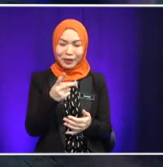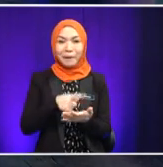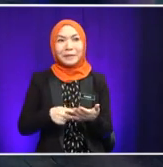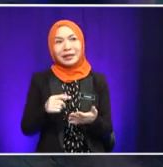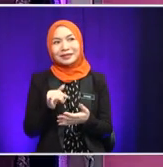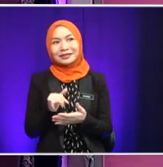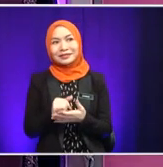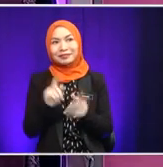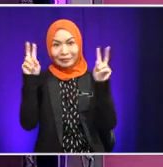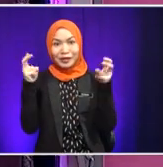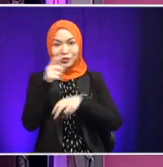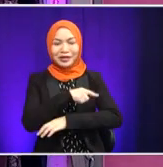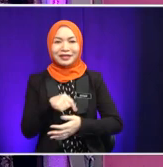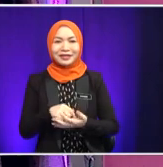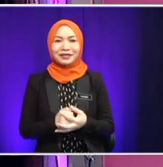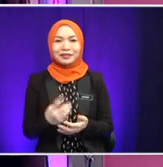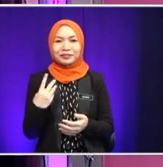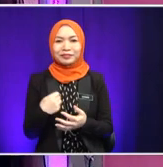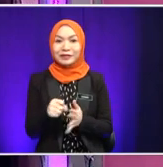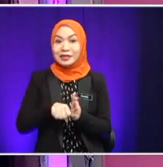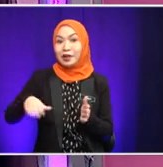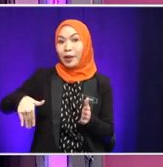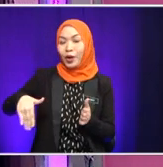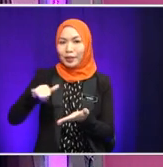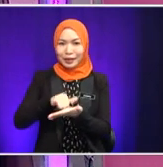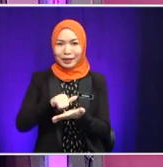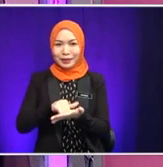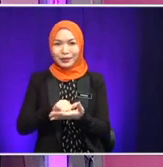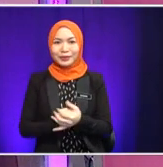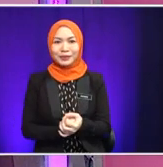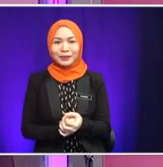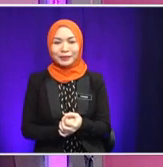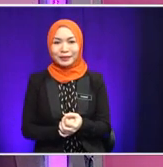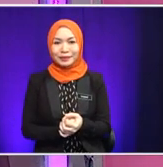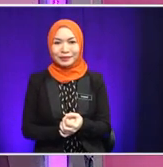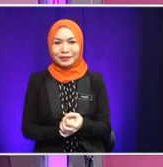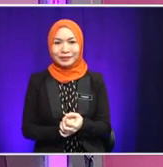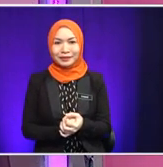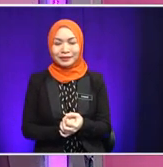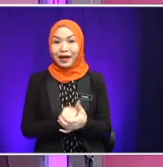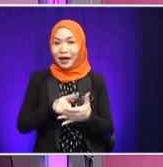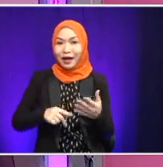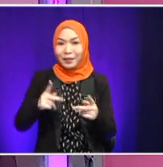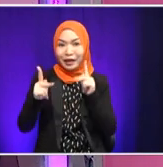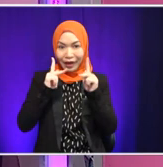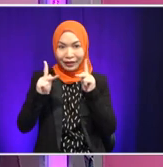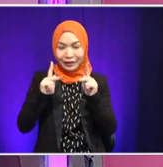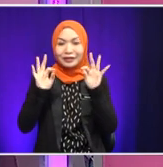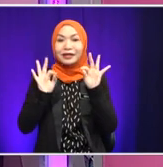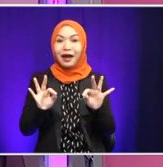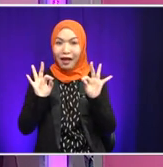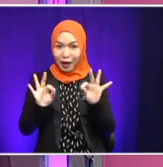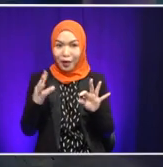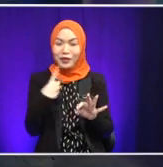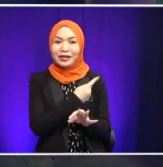Oke Sebelum saya masuk kepada tajuk ataupun tajuk pembelajaran pada hari ini apakah kita tengok satu video